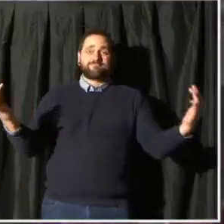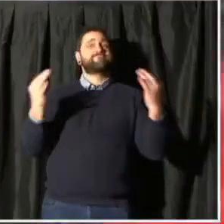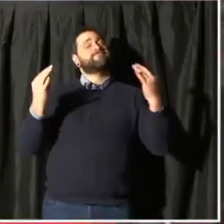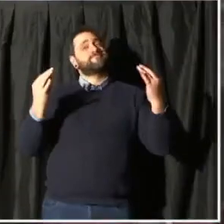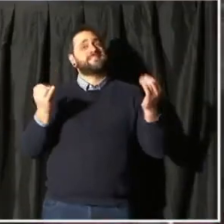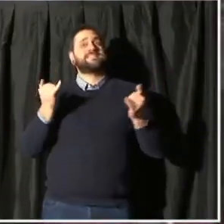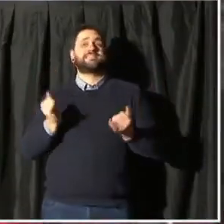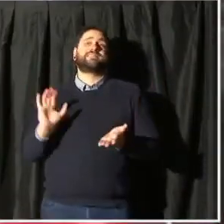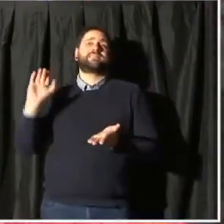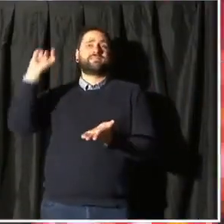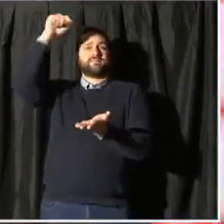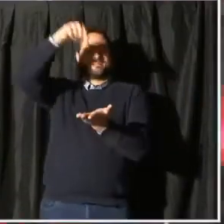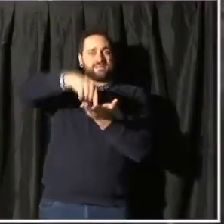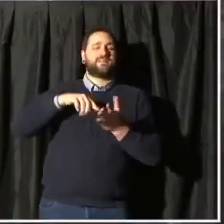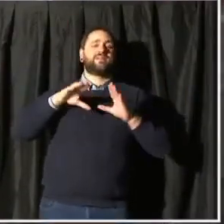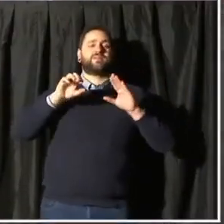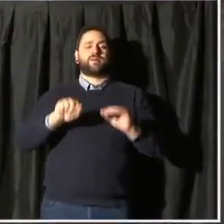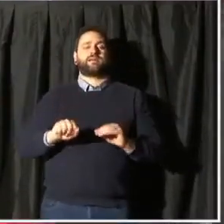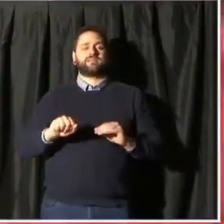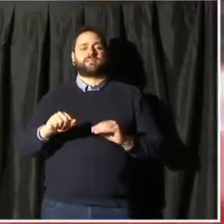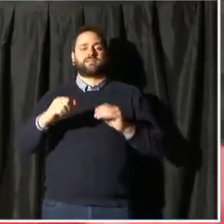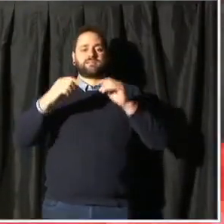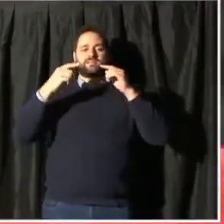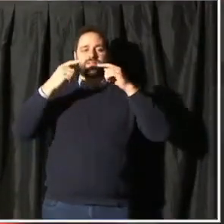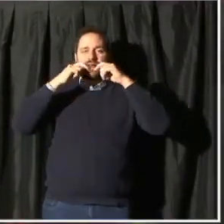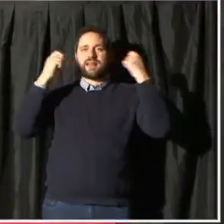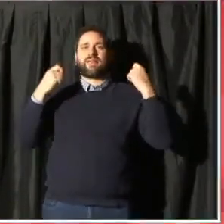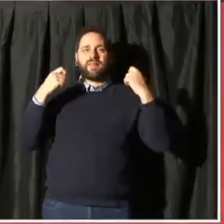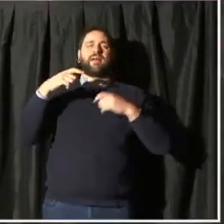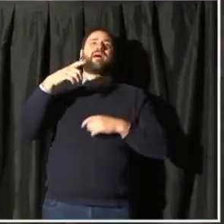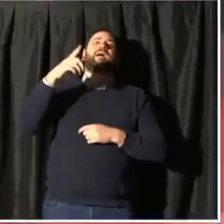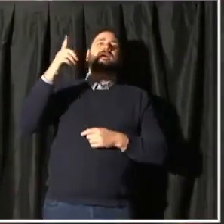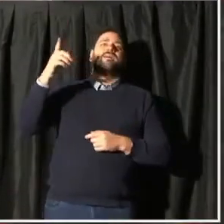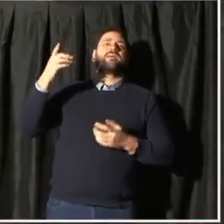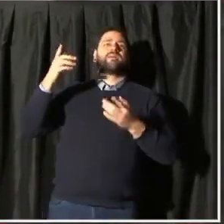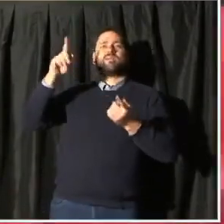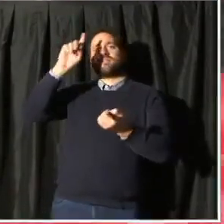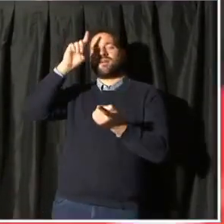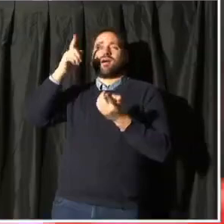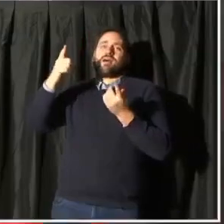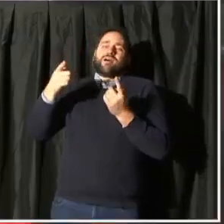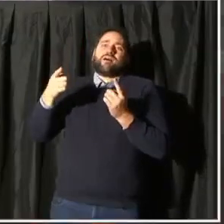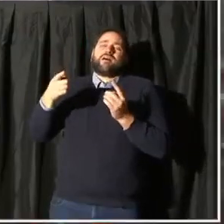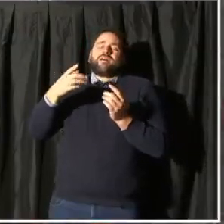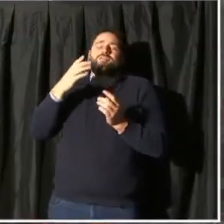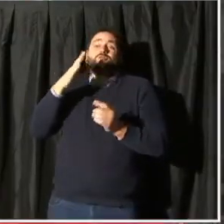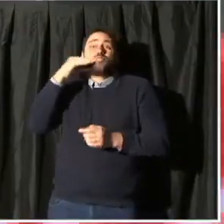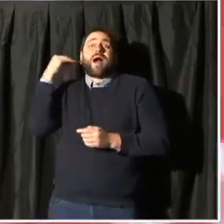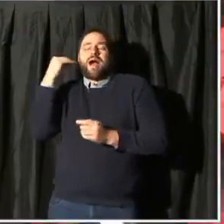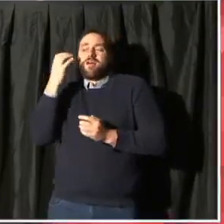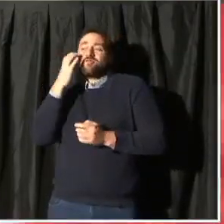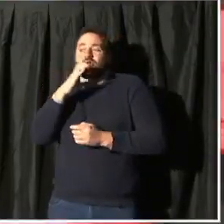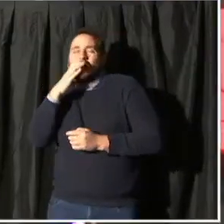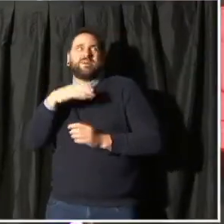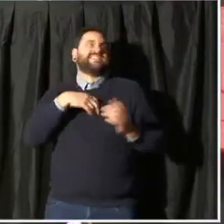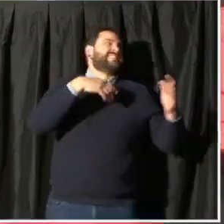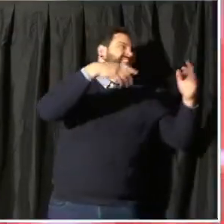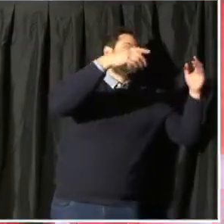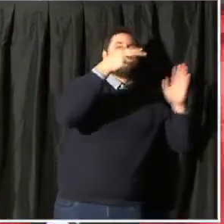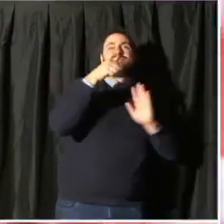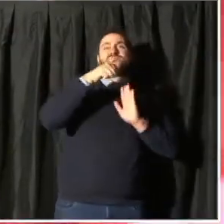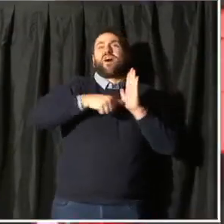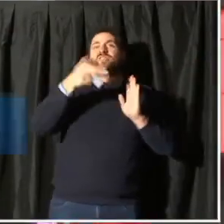avec ce petit air de fête de l'humanité qui fait du bien en ce mois de novembre est très très heureux de vous voir